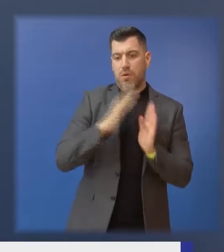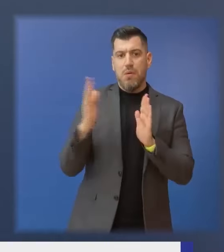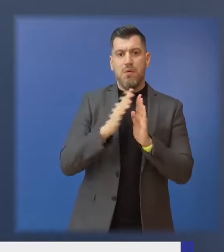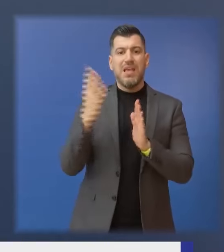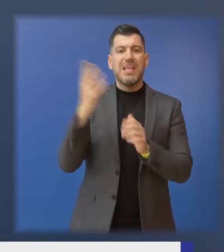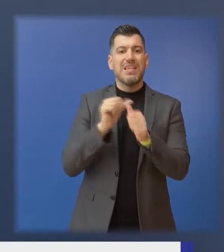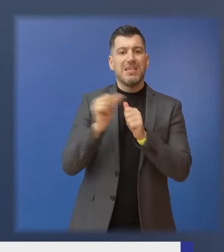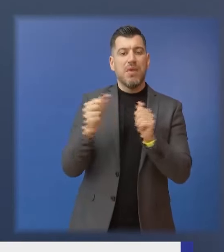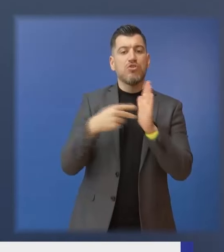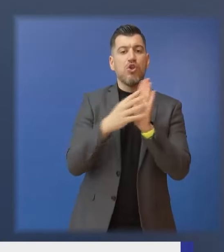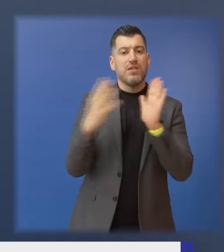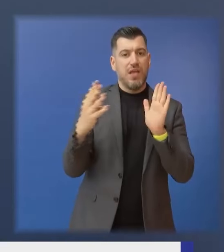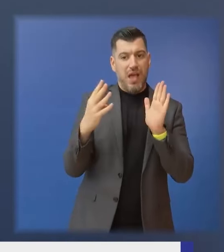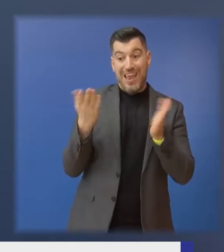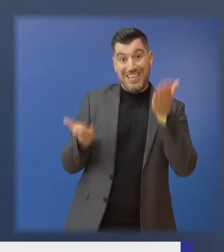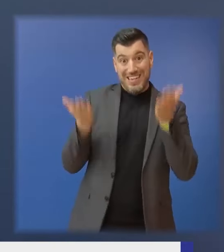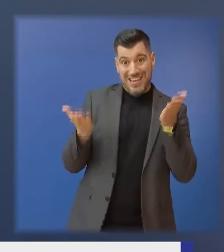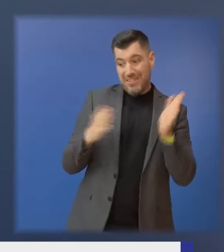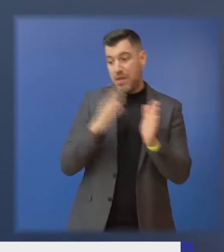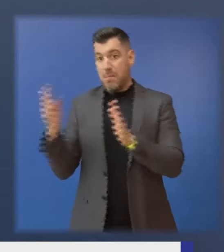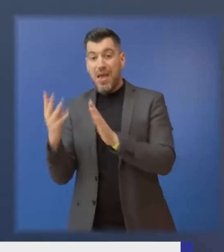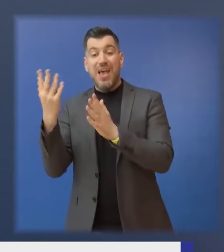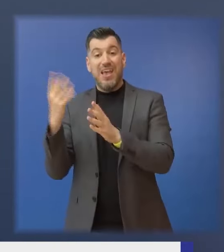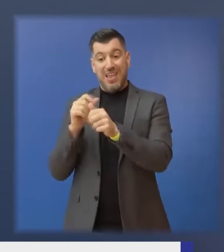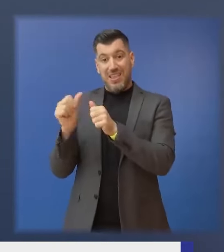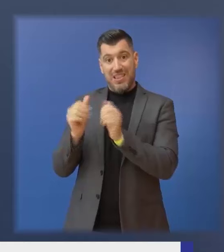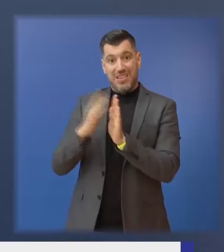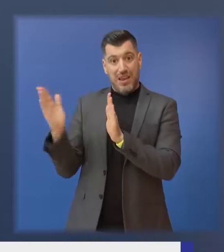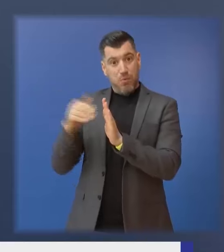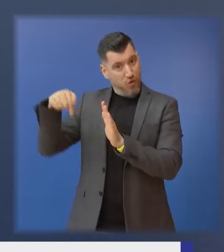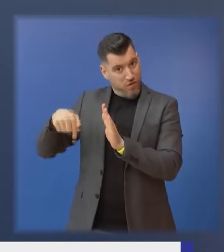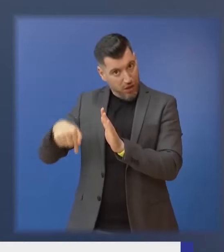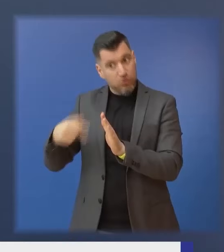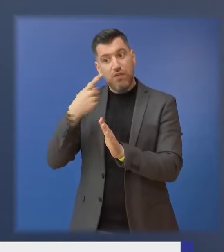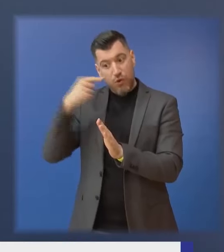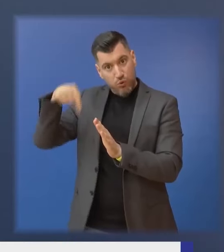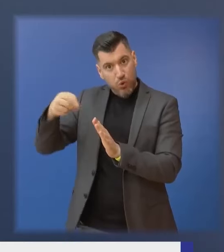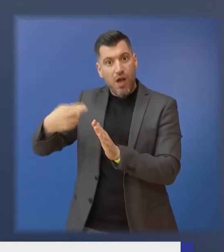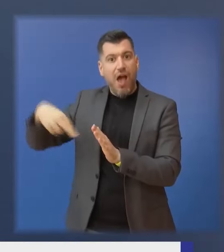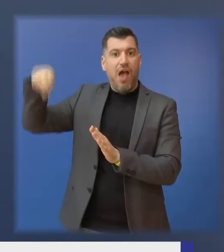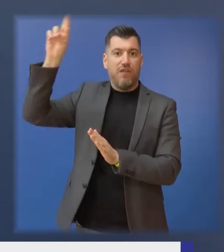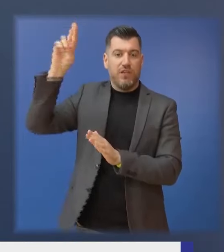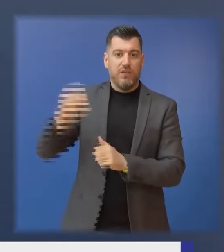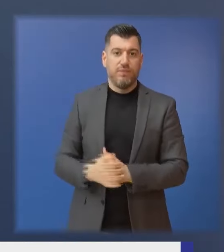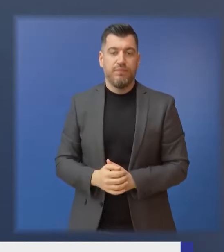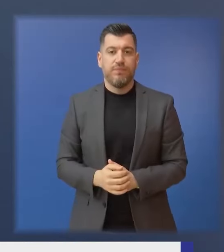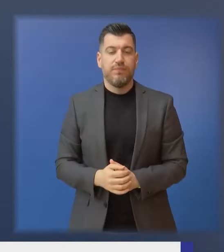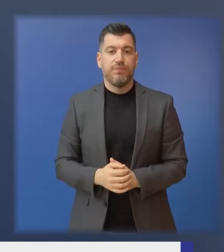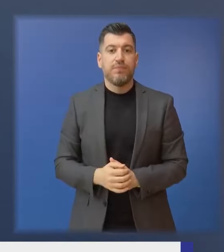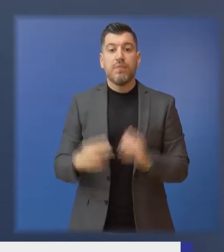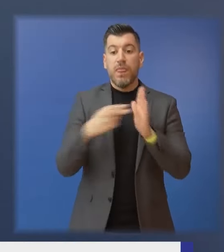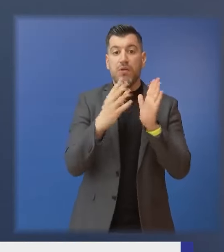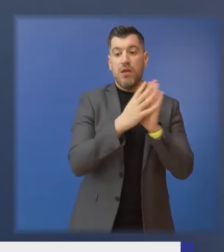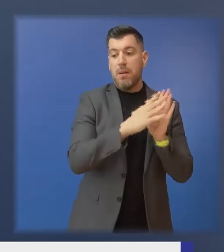τριμήνου του 2019 και του που τριμήνου της φετινής χρονιάς μέσα σε 5 χρόνια από το 2019 έως σήμερα